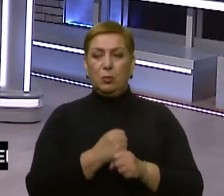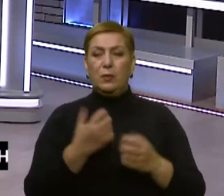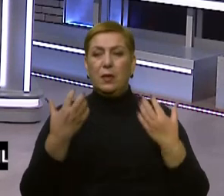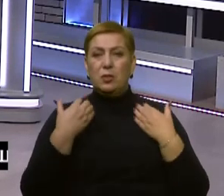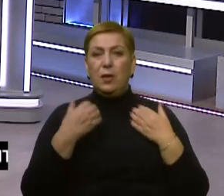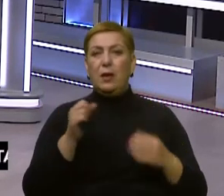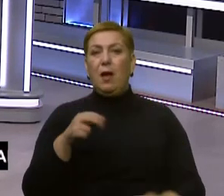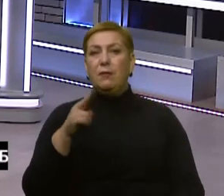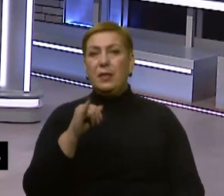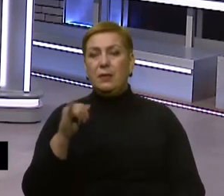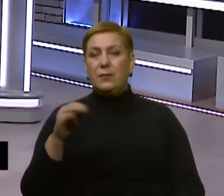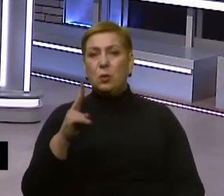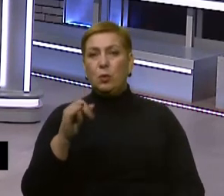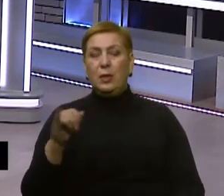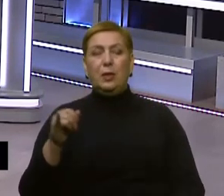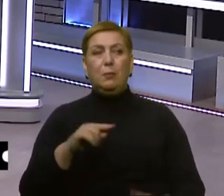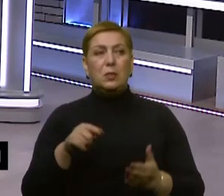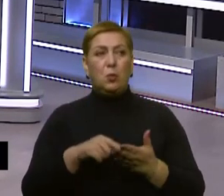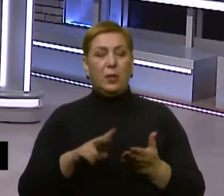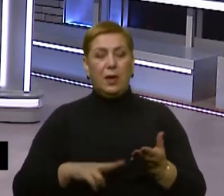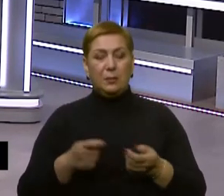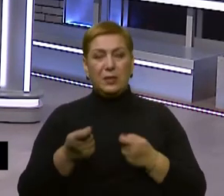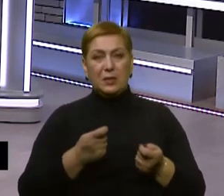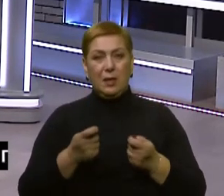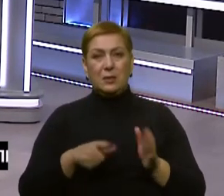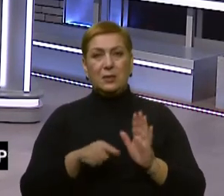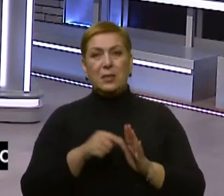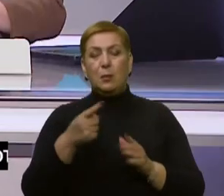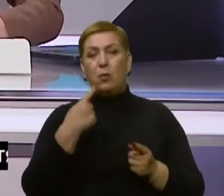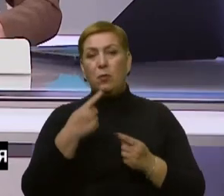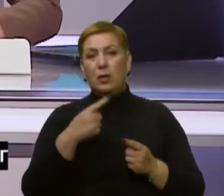Авдіївської міської військової адміністрації, з ним говорили про ситуацію в цьому місті, яке постійно під обстрілами.